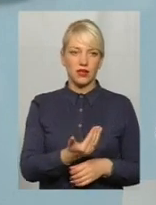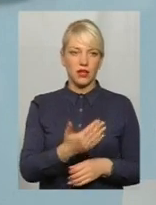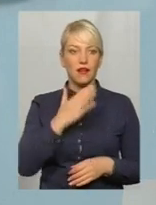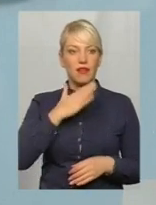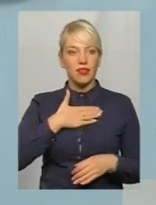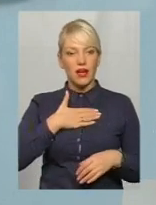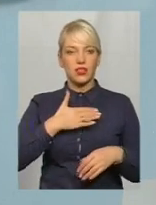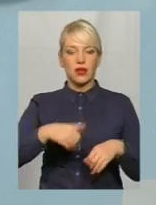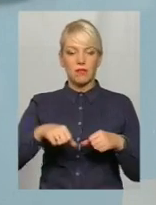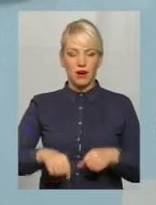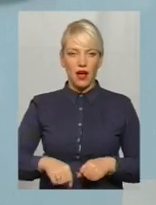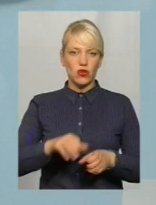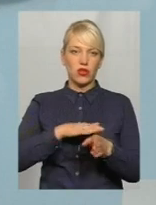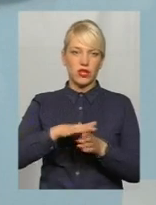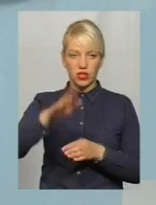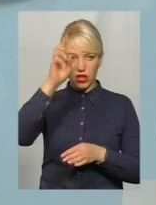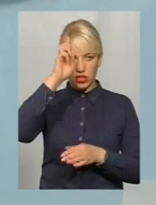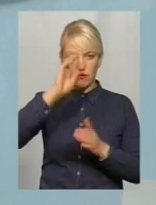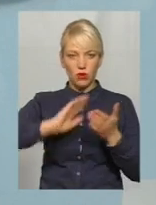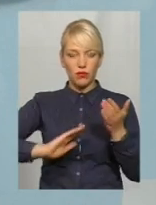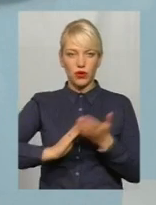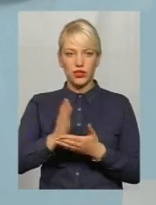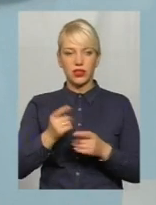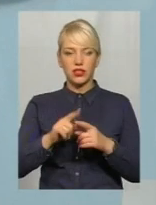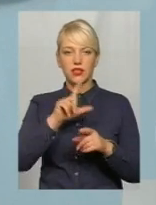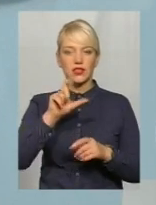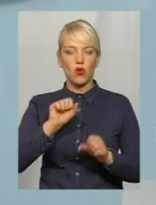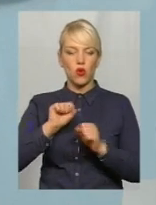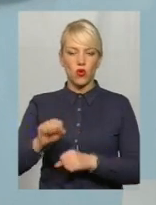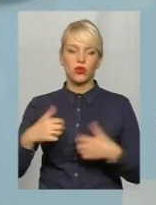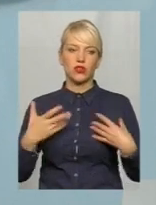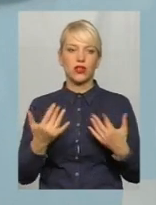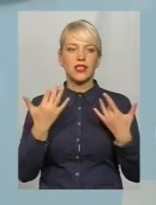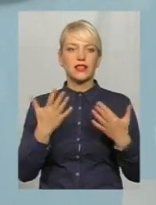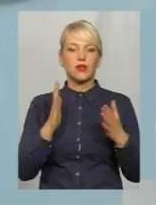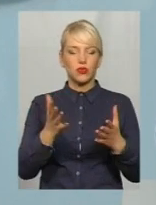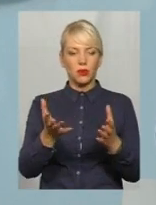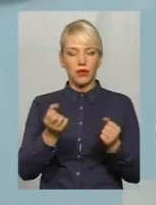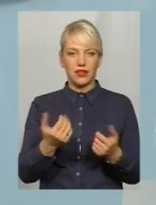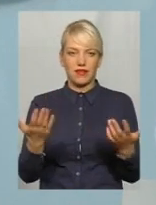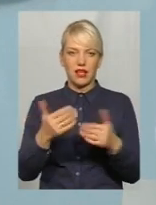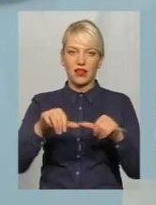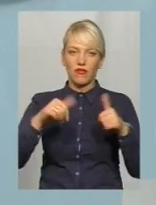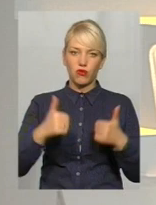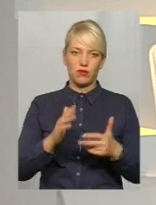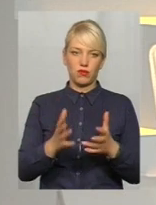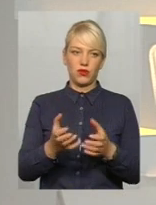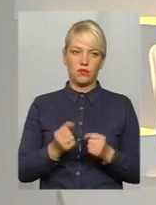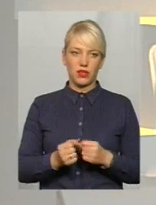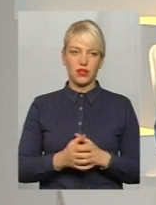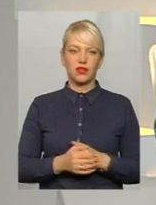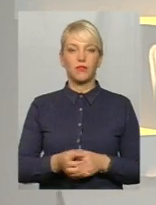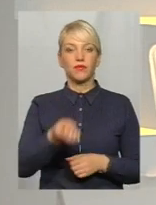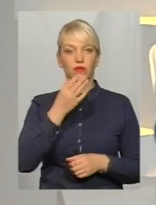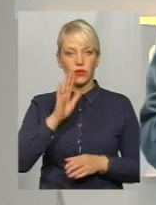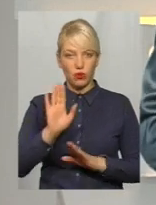до Держання державної політики з охорони здоров'я. Наскільки воно буде прийнято, в якому вигляді воно буде прийнято? Отже, добре, давайте тоді